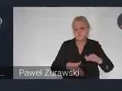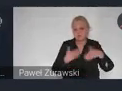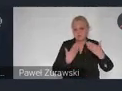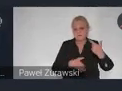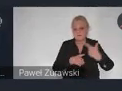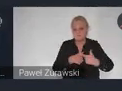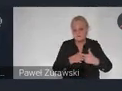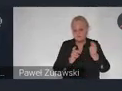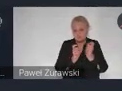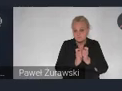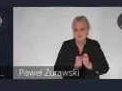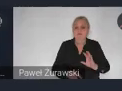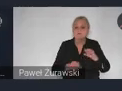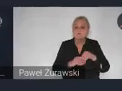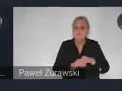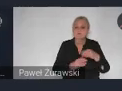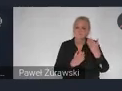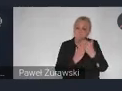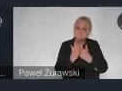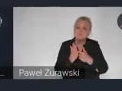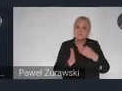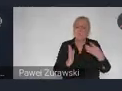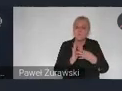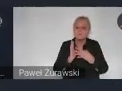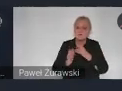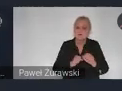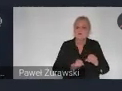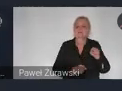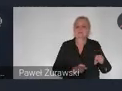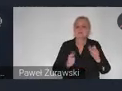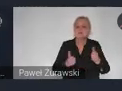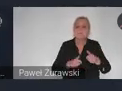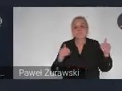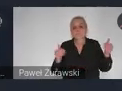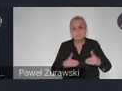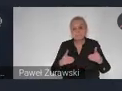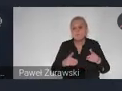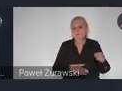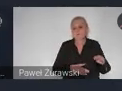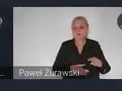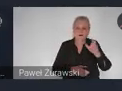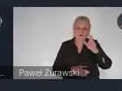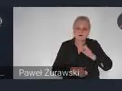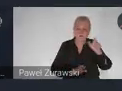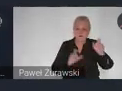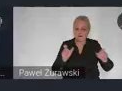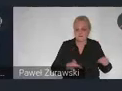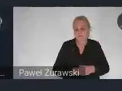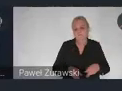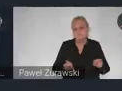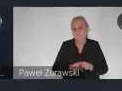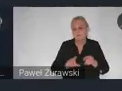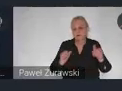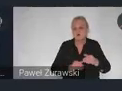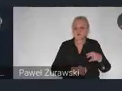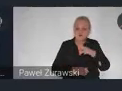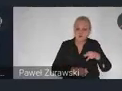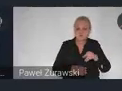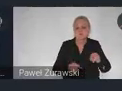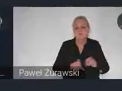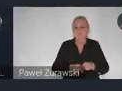20 punktów w ramach tego kryterium oceniany jest przede wszystkim potencjał kadrowy potencjał rzeczowy